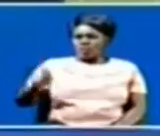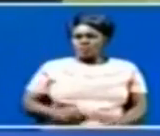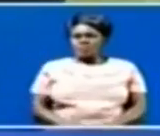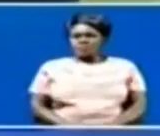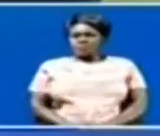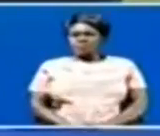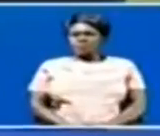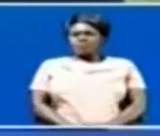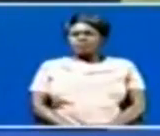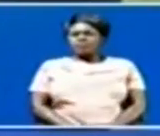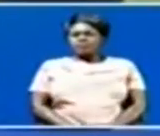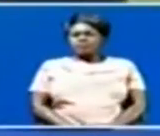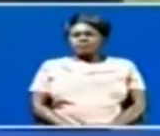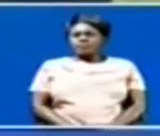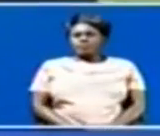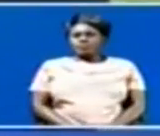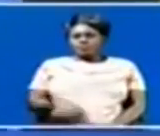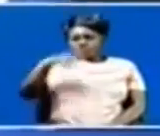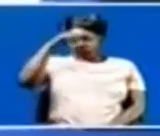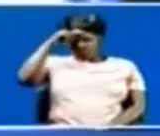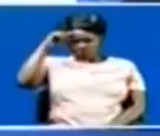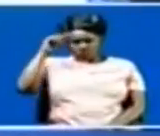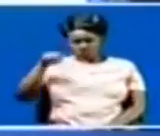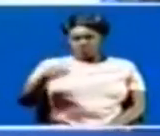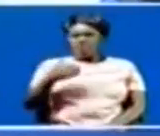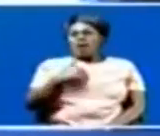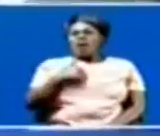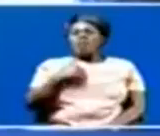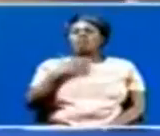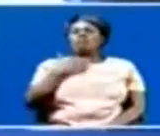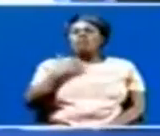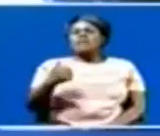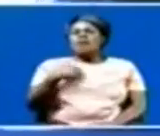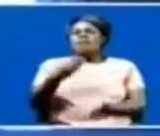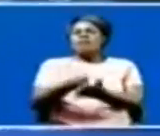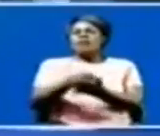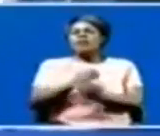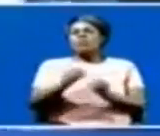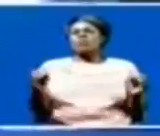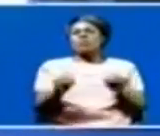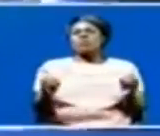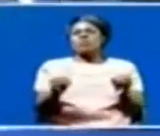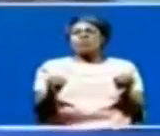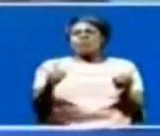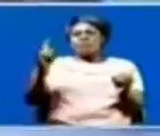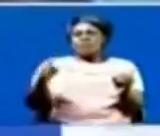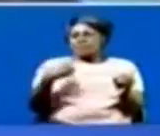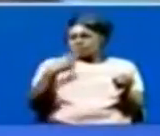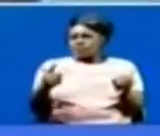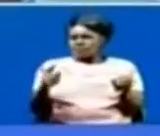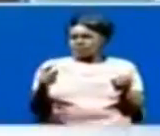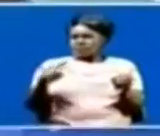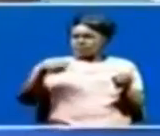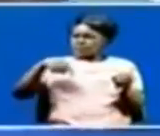wanapigana. Na si ati wanapendani. Ni kwa sababu kuna kitu mtoto anataka na mzee hana pesa. So lazima useme na nguvu ndio asikie. Kenya